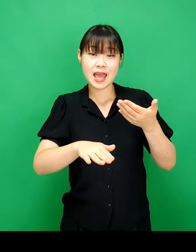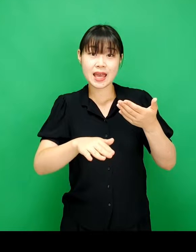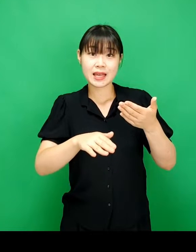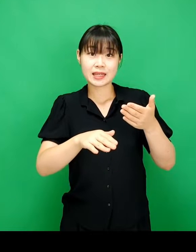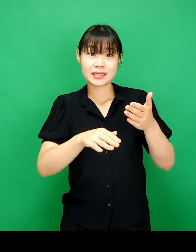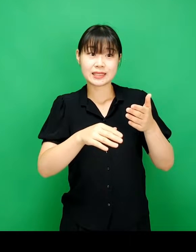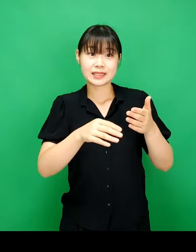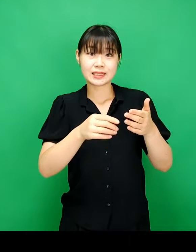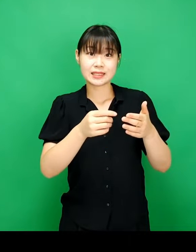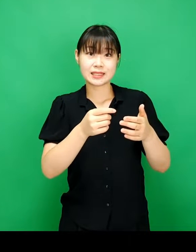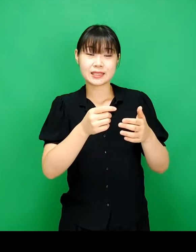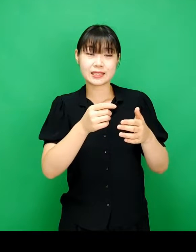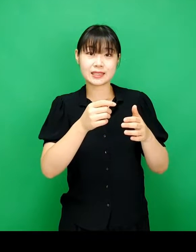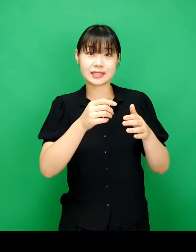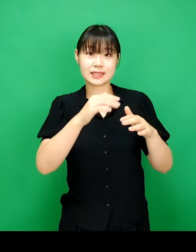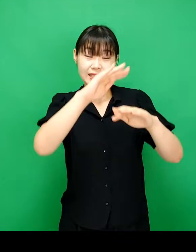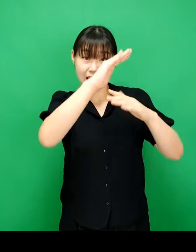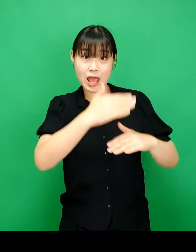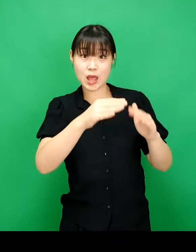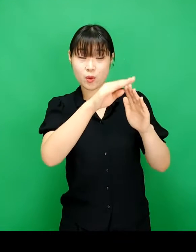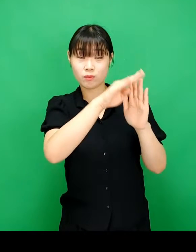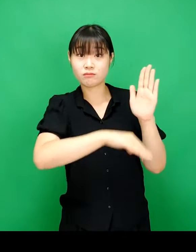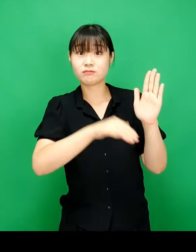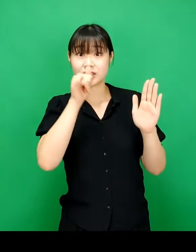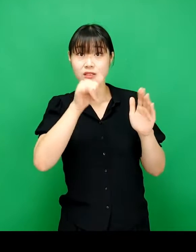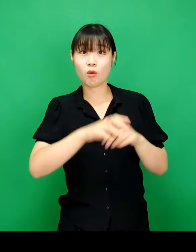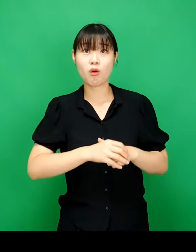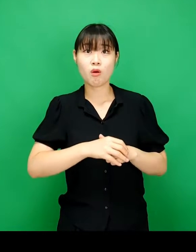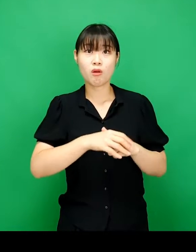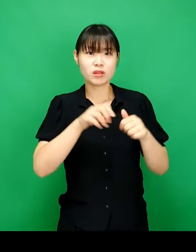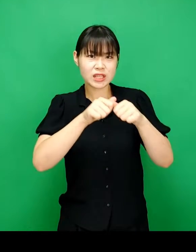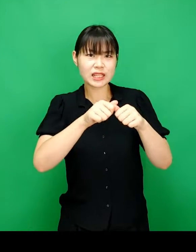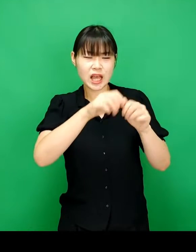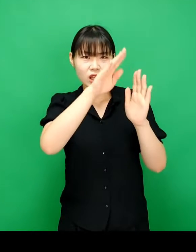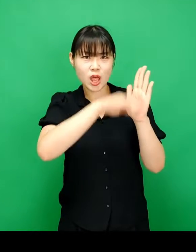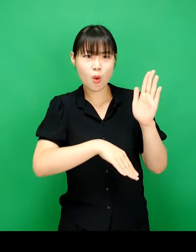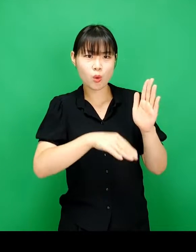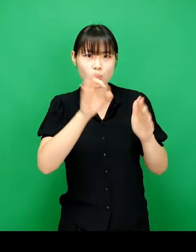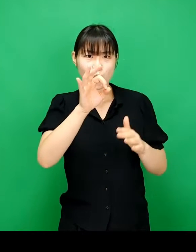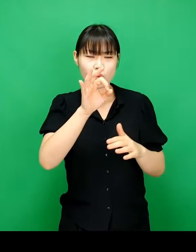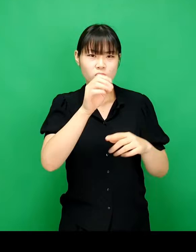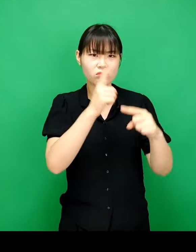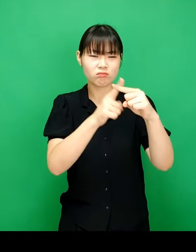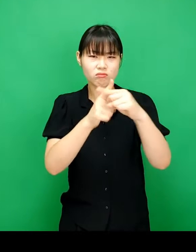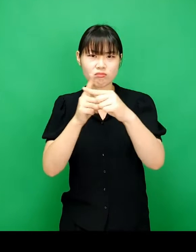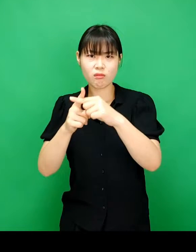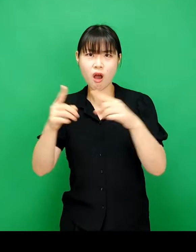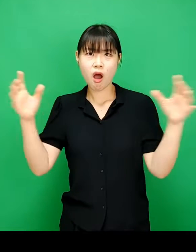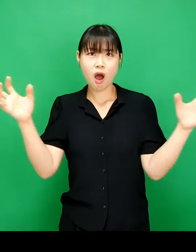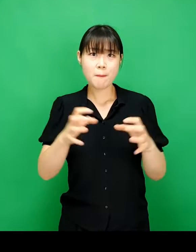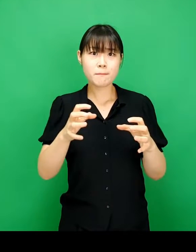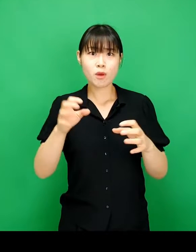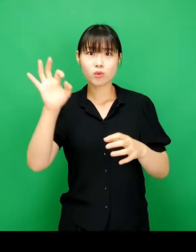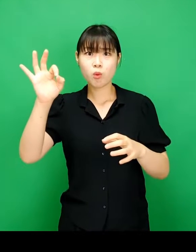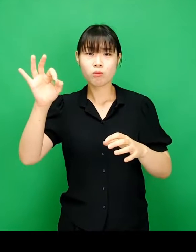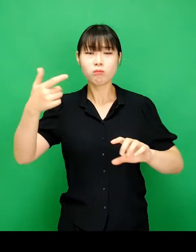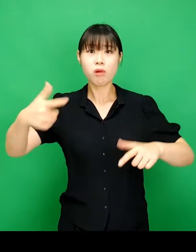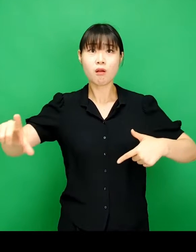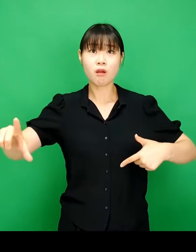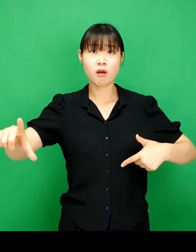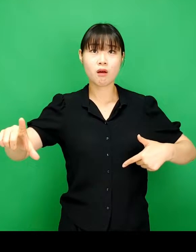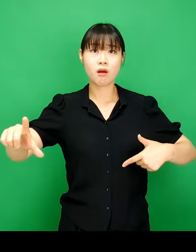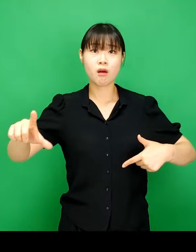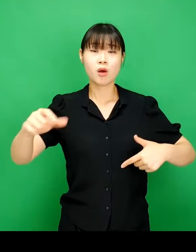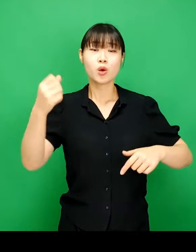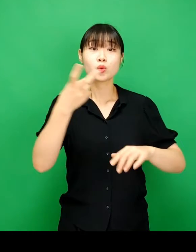그 아래에 세부 재산 내역들이 나와 있습니다. 그런데 세부 내역의 금액들을 더해봤더니 합계